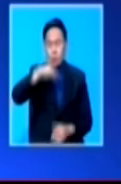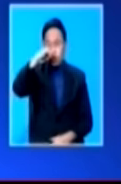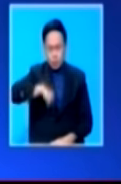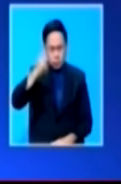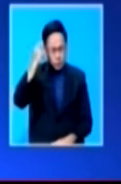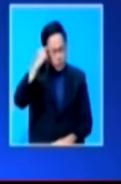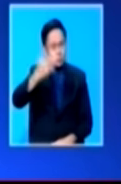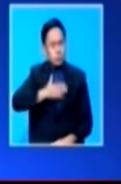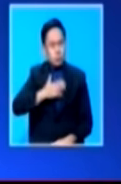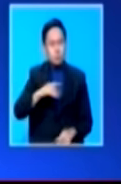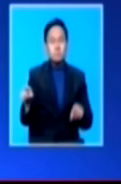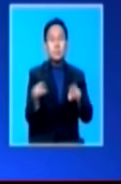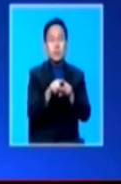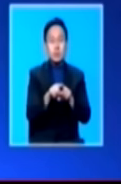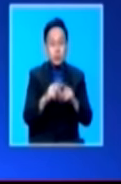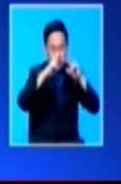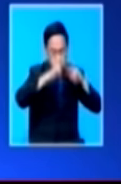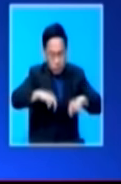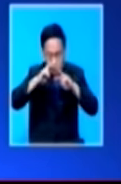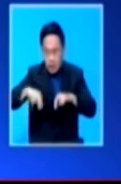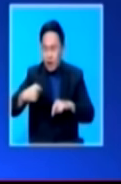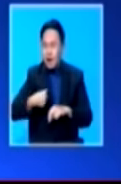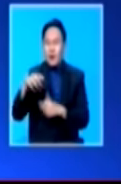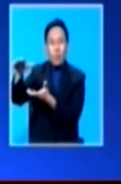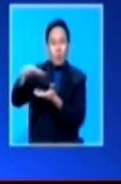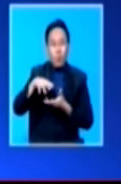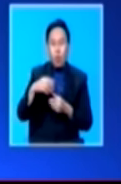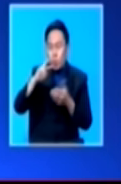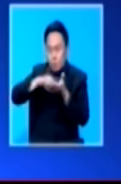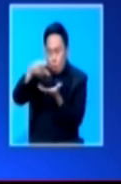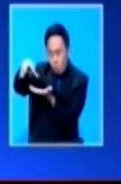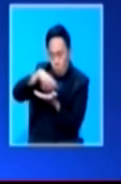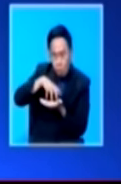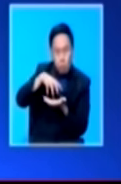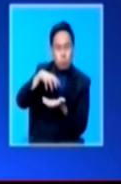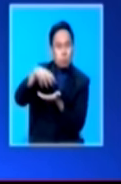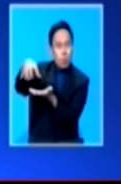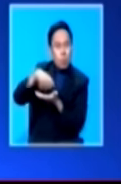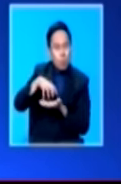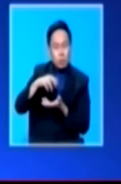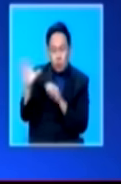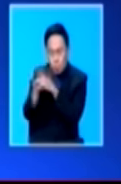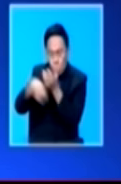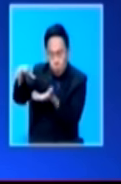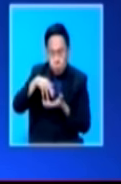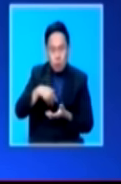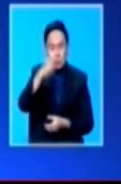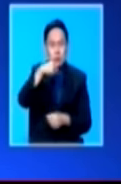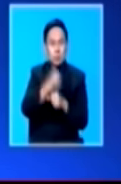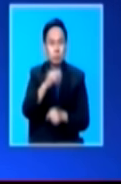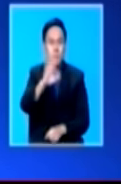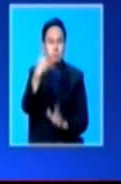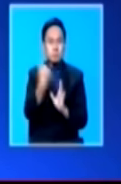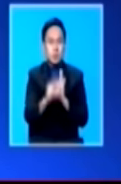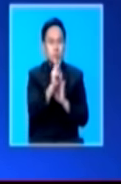ครับเพราะว่านอกจากผลงานวิจัยพัฒนาแล้วเนี่ยเราได้นำออกมามากมายวันนี้นะมันจะต้องไปเข้าสู่กระบวนการ